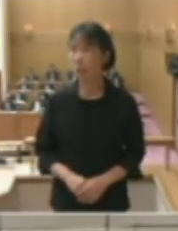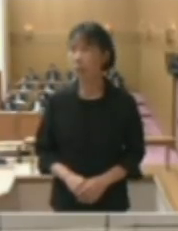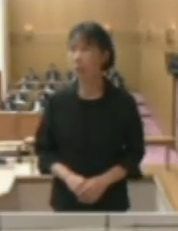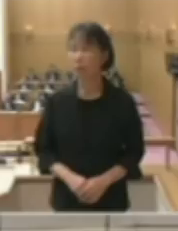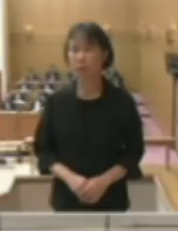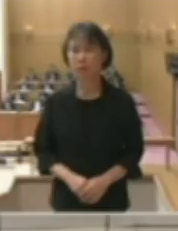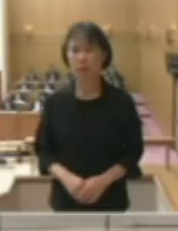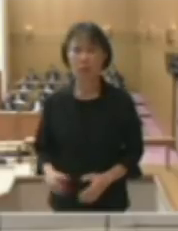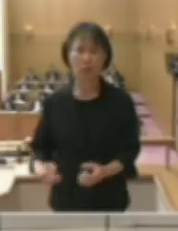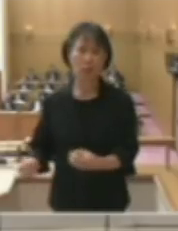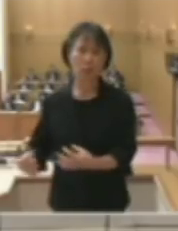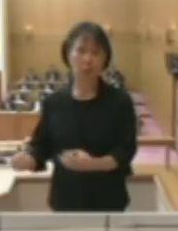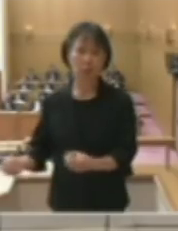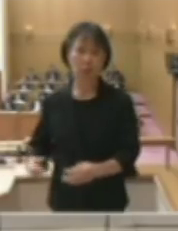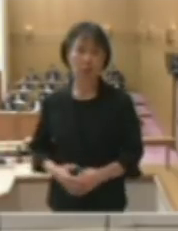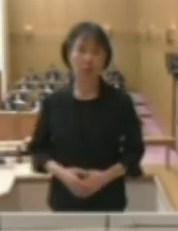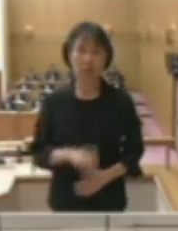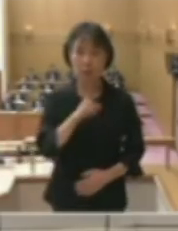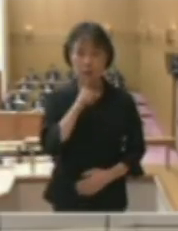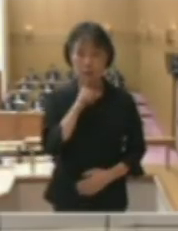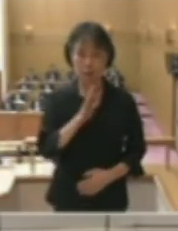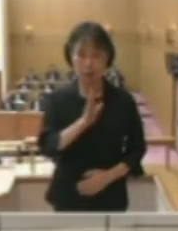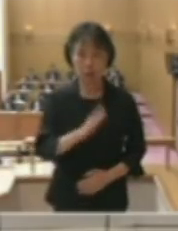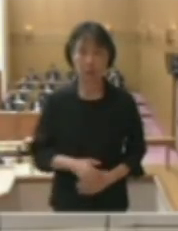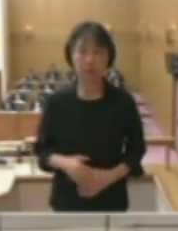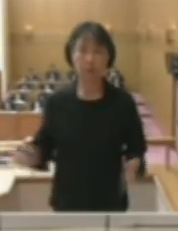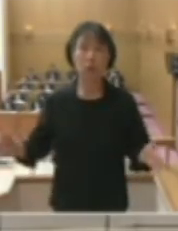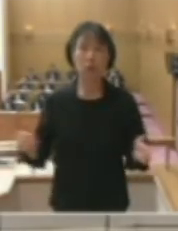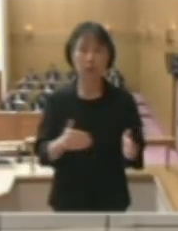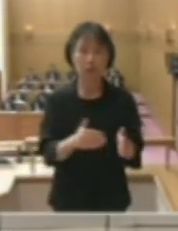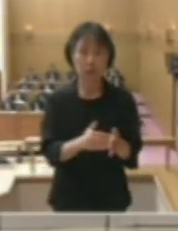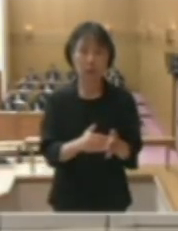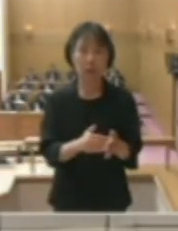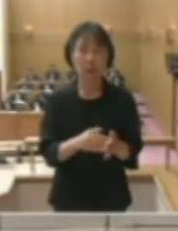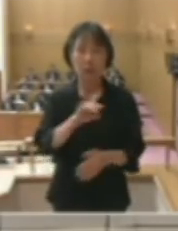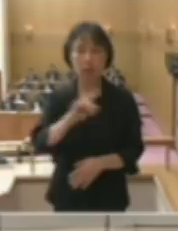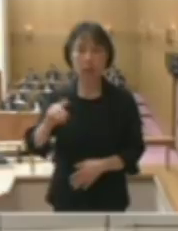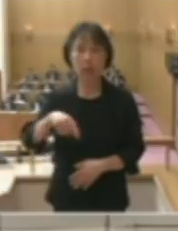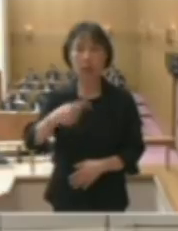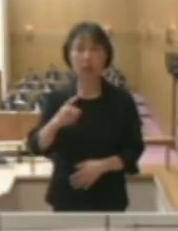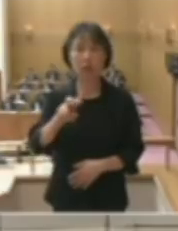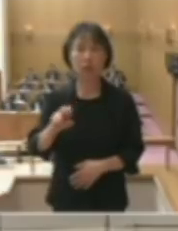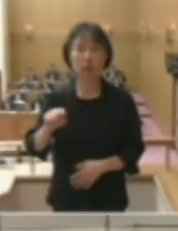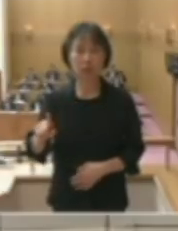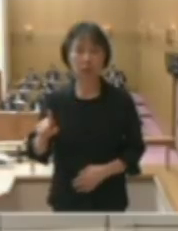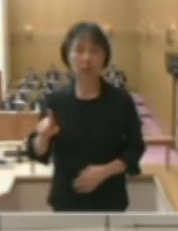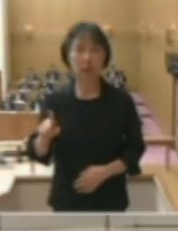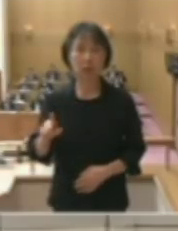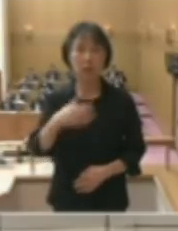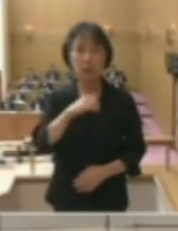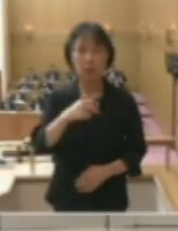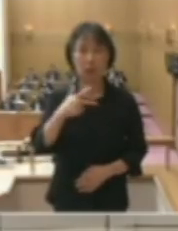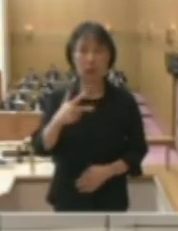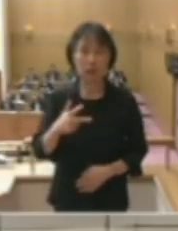はい、静かにしてください。これをもちまして、議第121号福山市